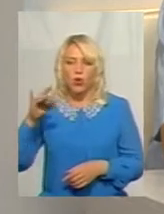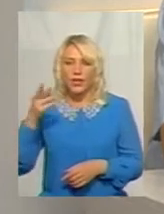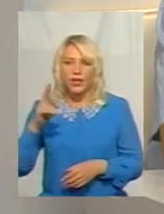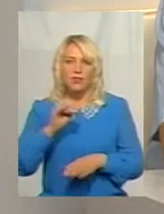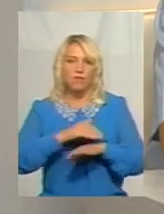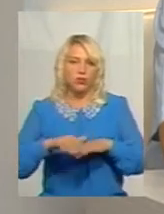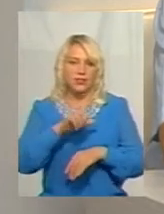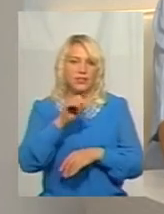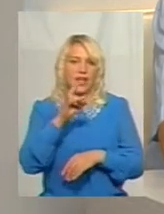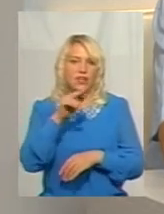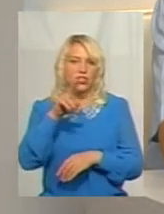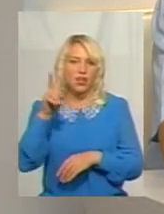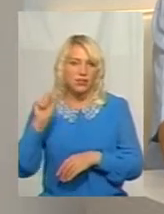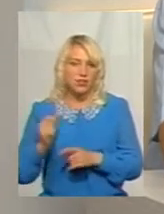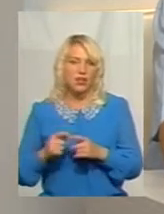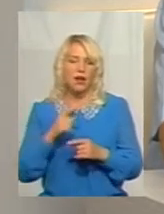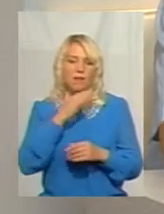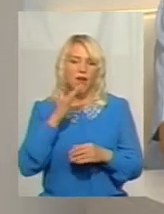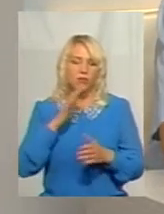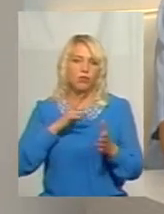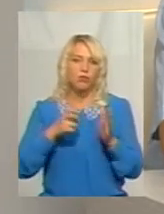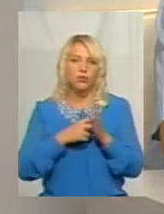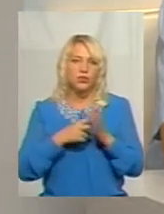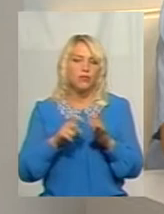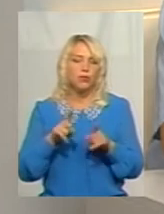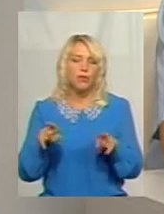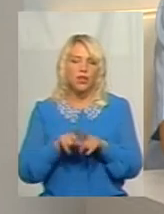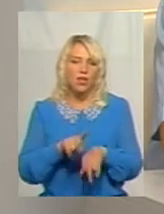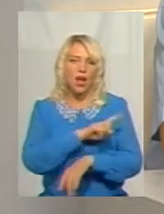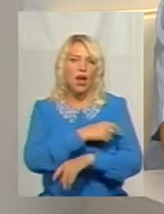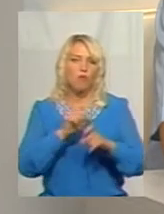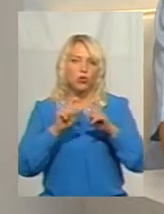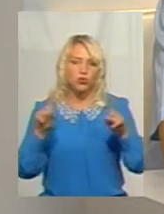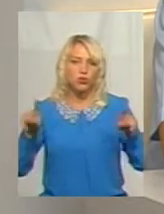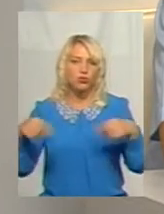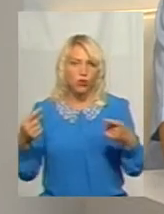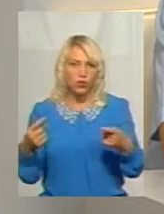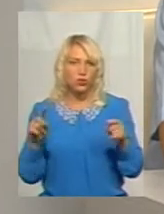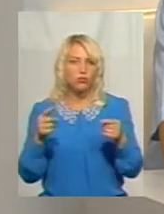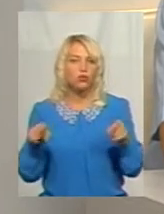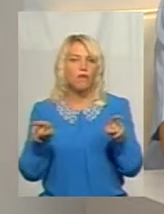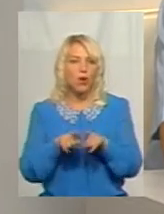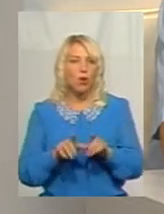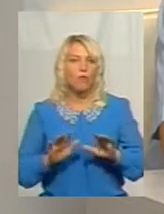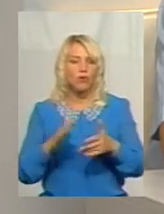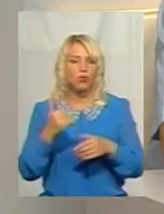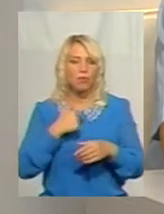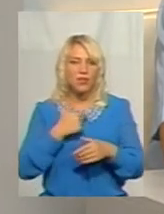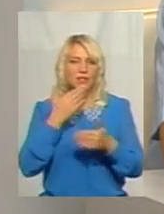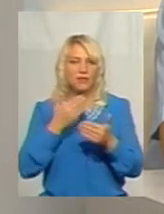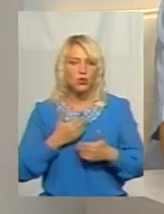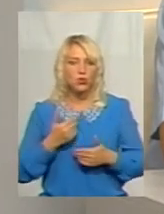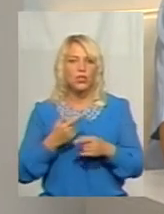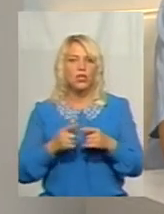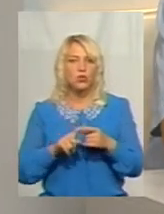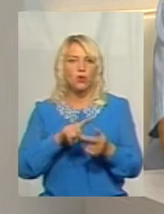Зарічанській. По-перше, до нас йшло багато листів про те, що такі амбулаторії створити, тому що в даному випадку до мене звернулись з того